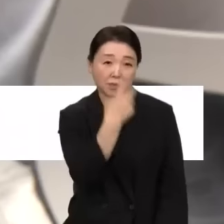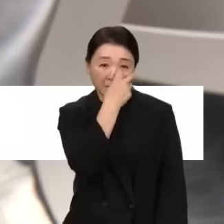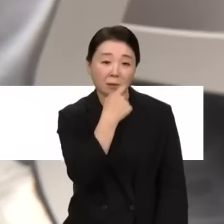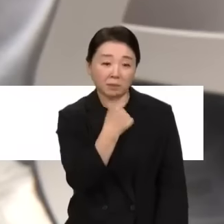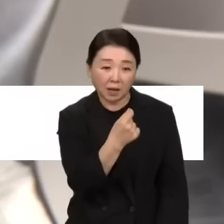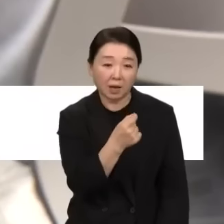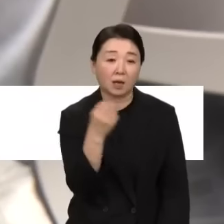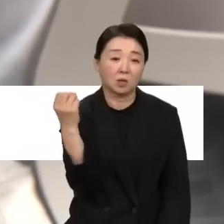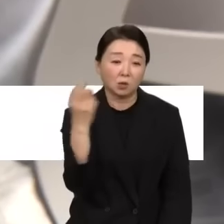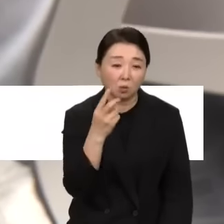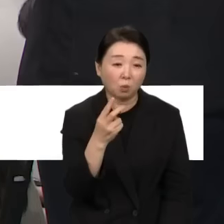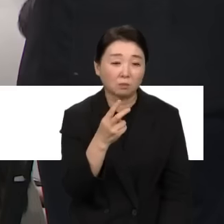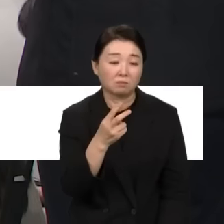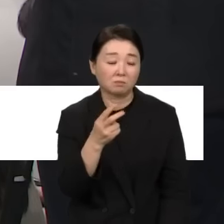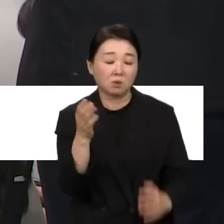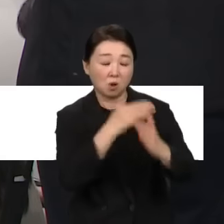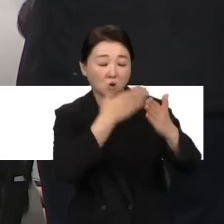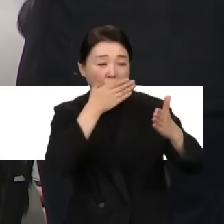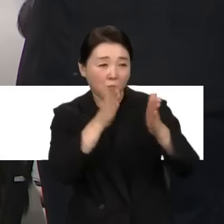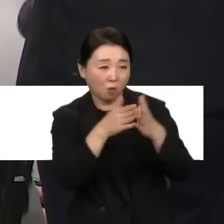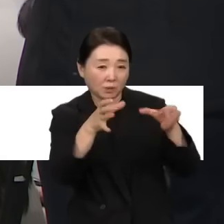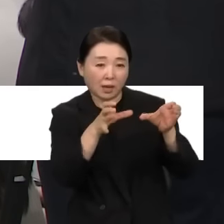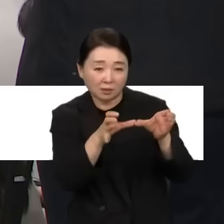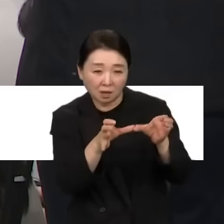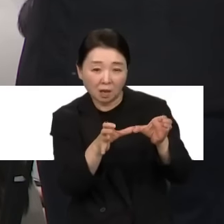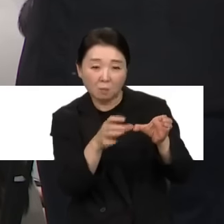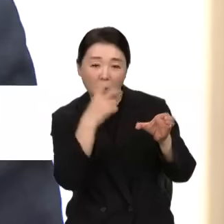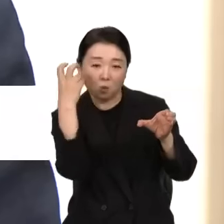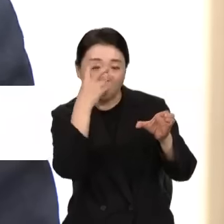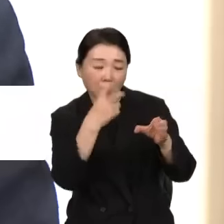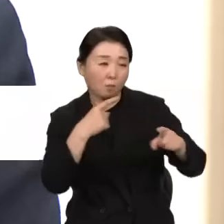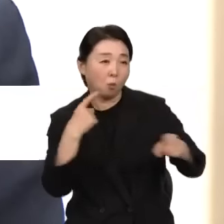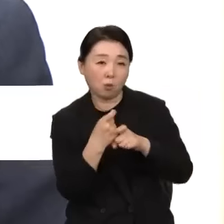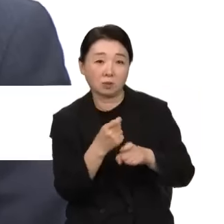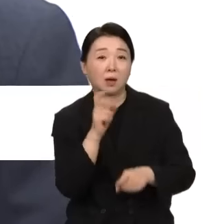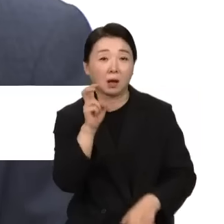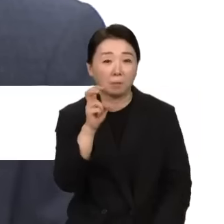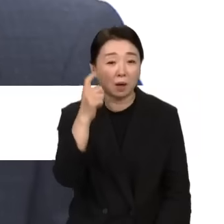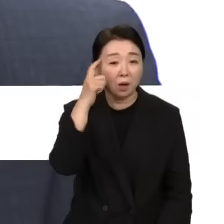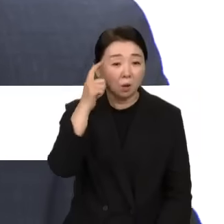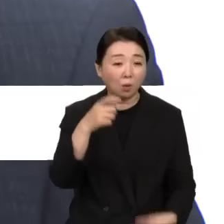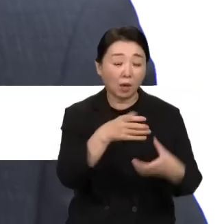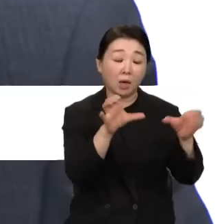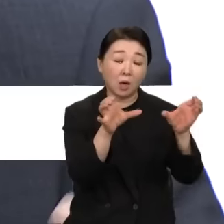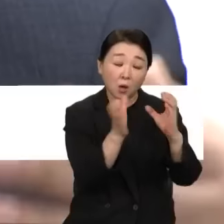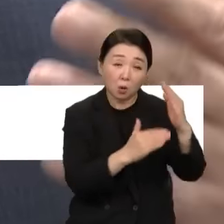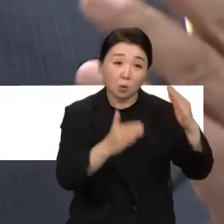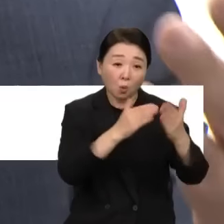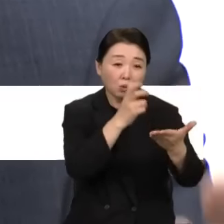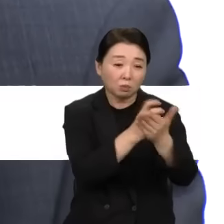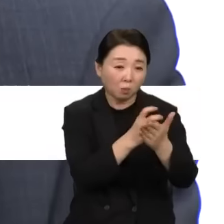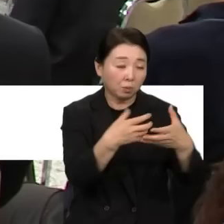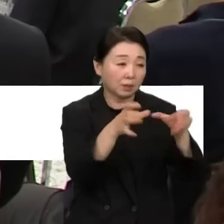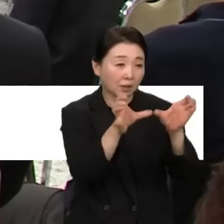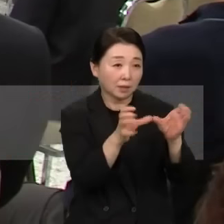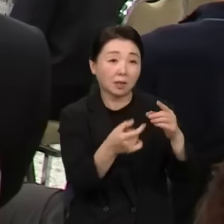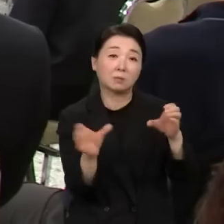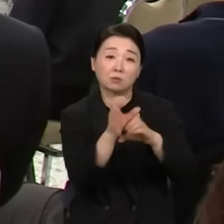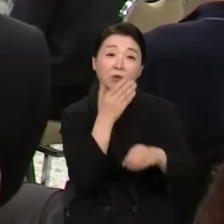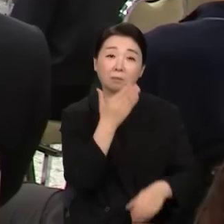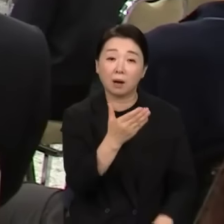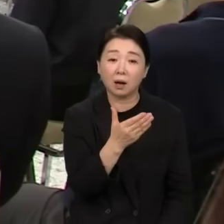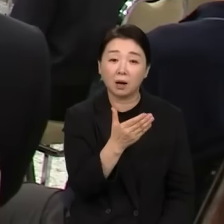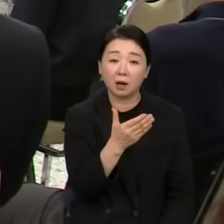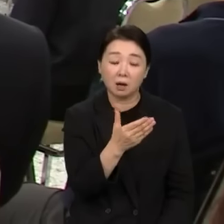추가 지정을 검토 중입니다. 독립운동단체로선 광복회가 유일한 공법단체였는데 추가할 수 있다는 겁니다.